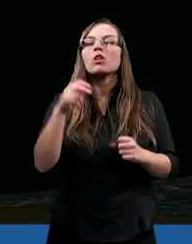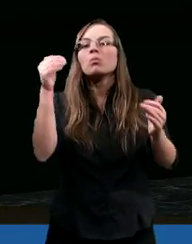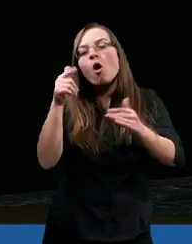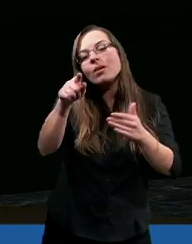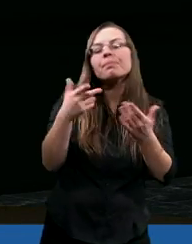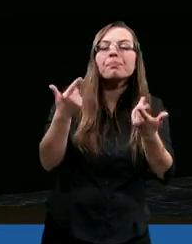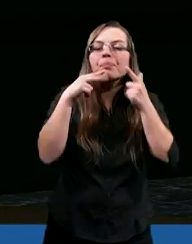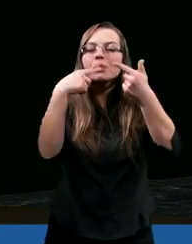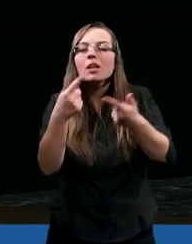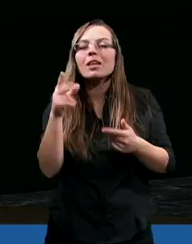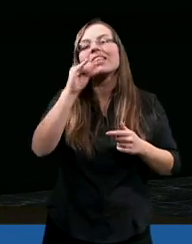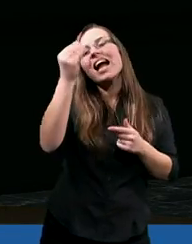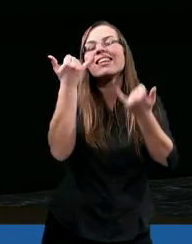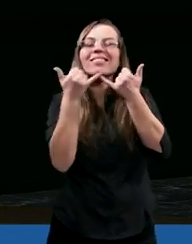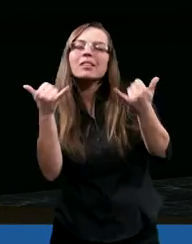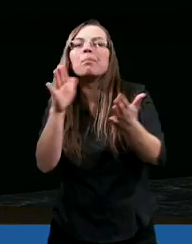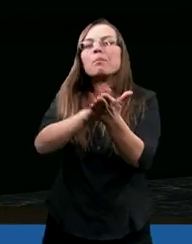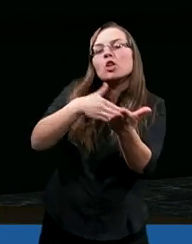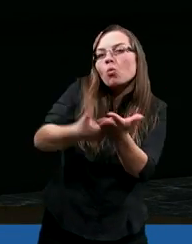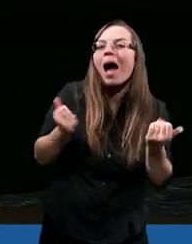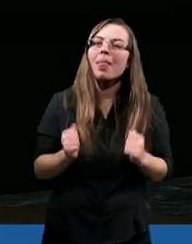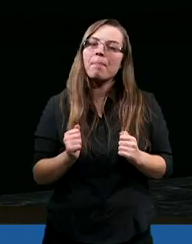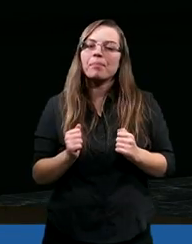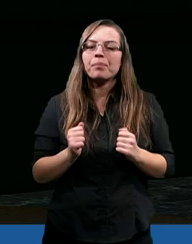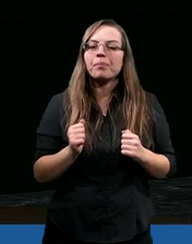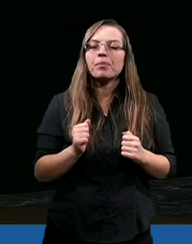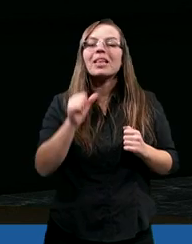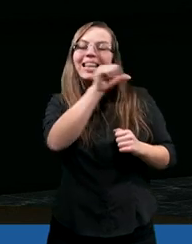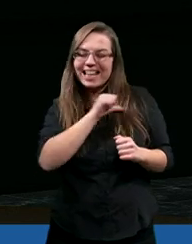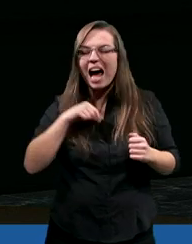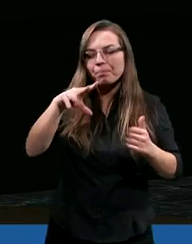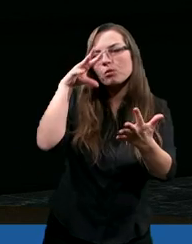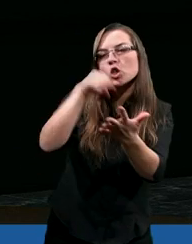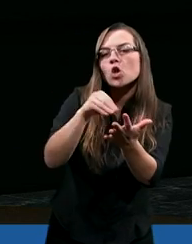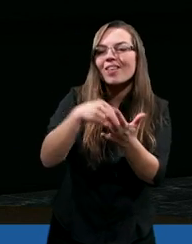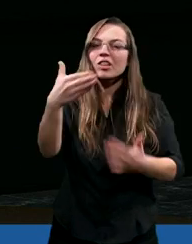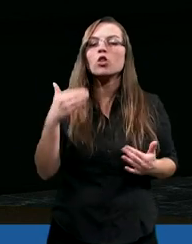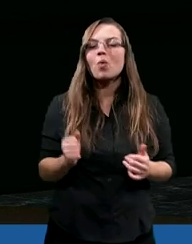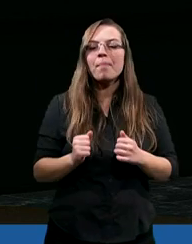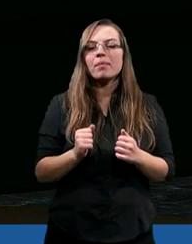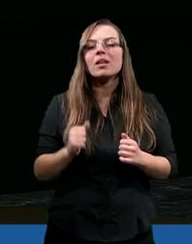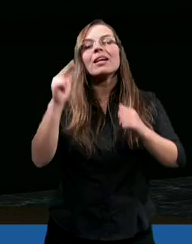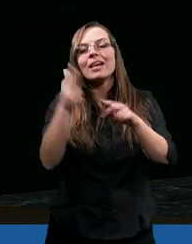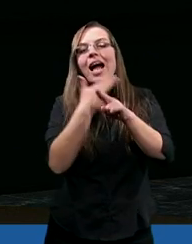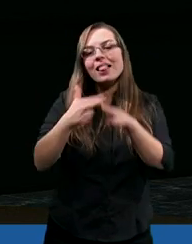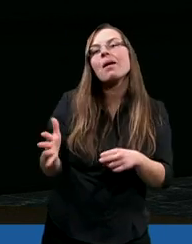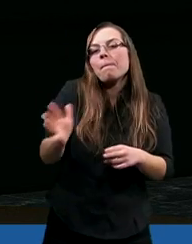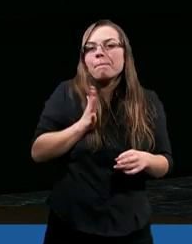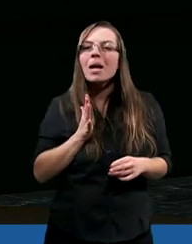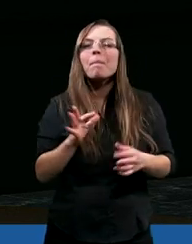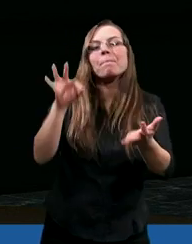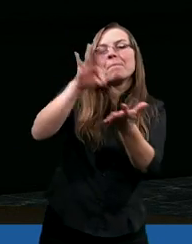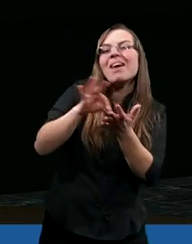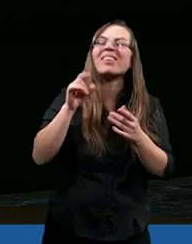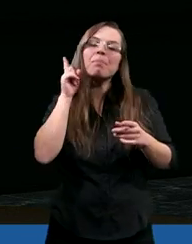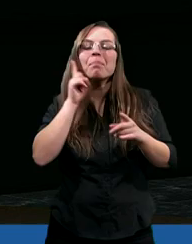mógłbym, to posłużyłbym się jeszcze innym przykładem, bo sam tego doświadczyłem, kiedy byłem z